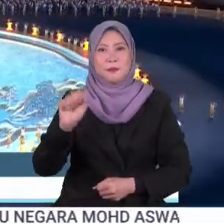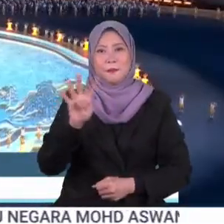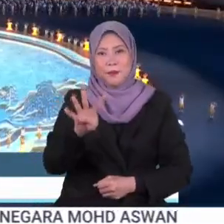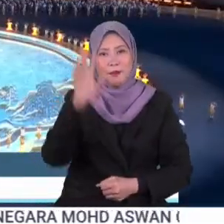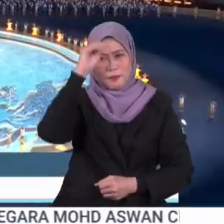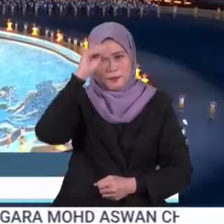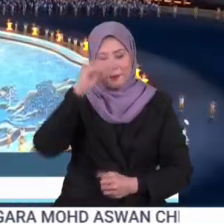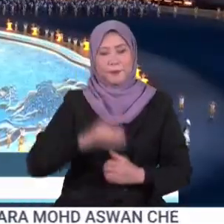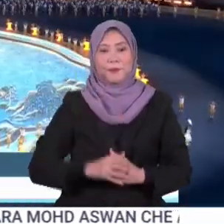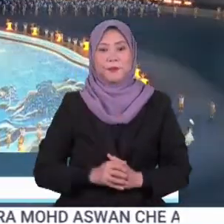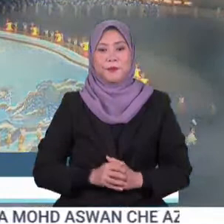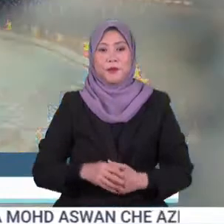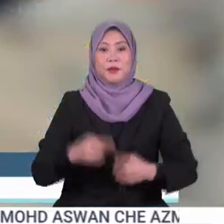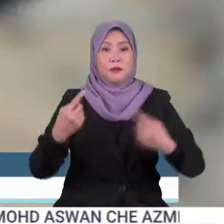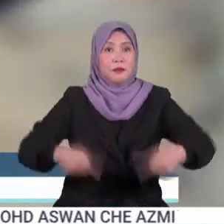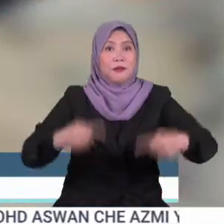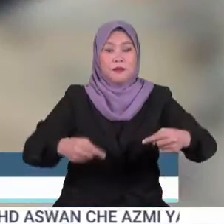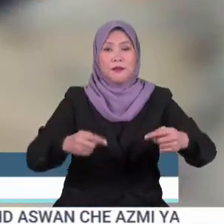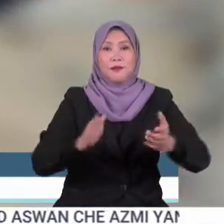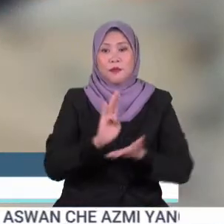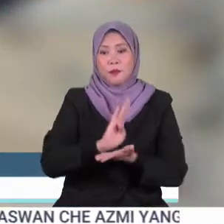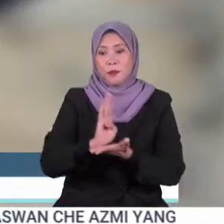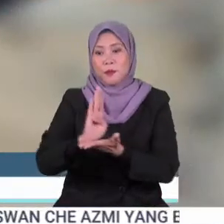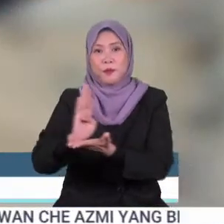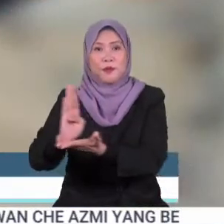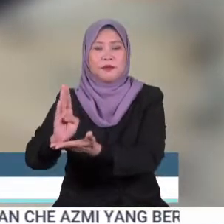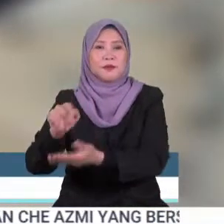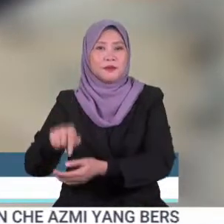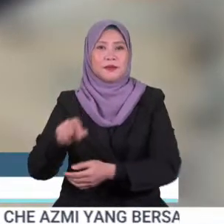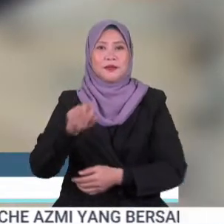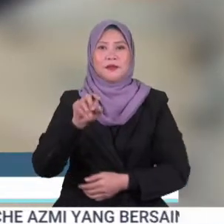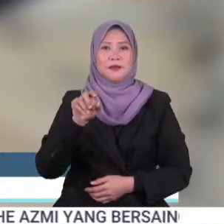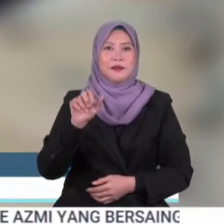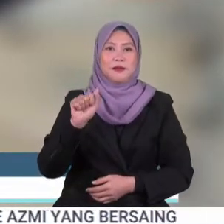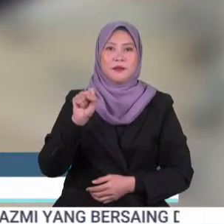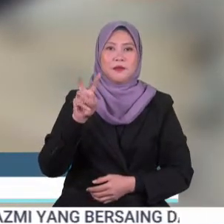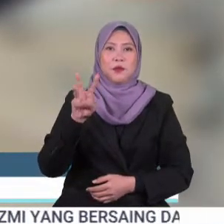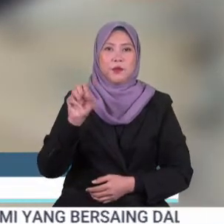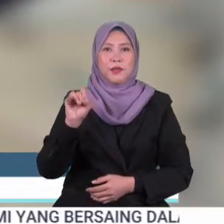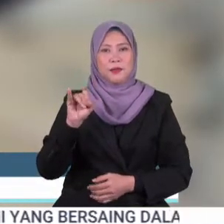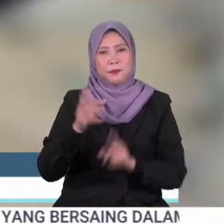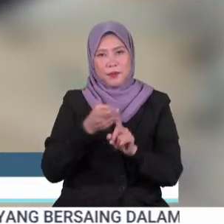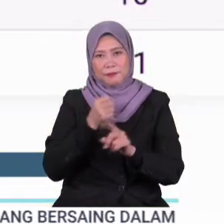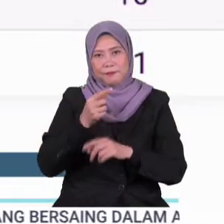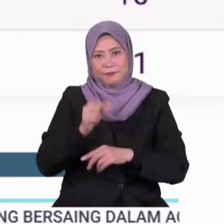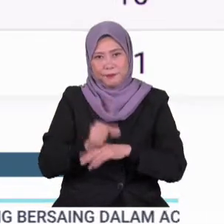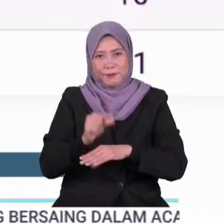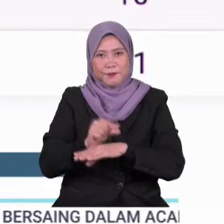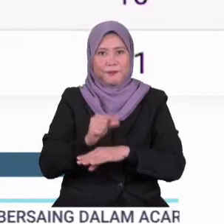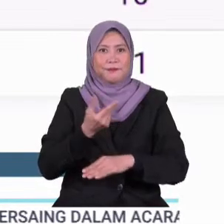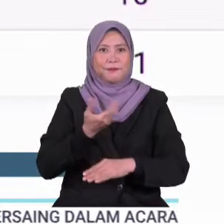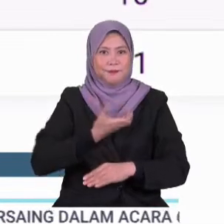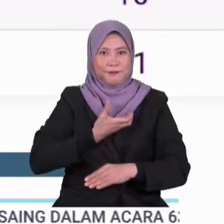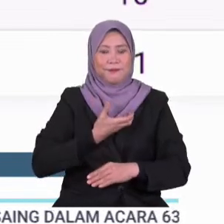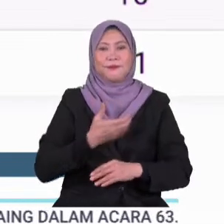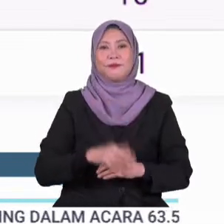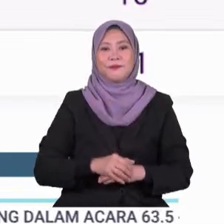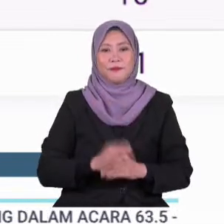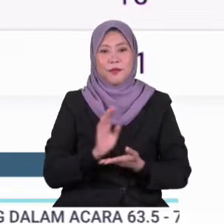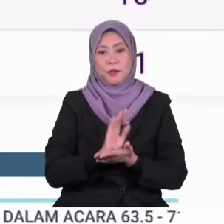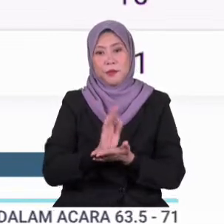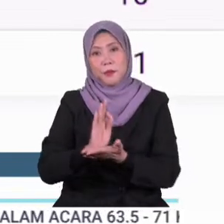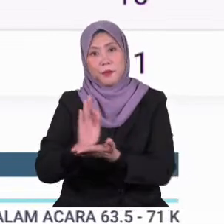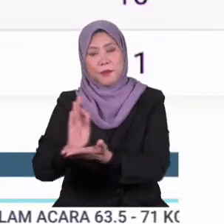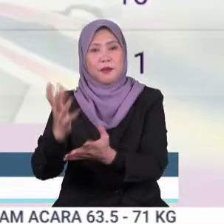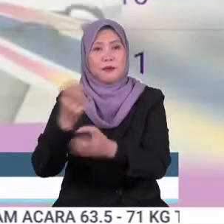lelaki. Dalam saingan tersebut, atlet pelayaran Muhammad Asnawi Iqbal Adam meraih pingat gangsa. Kecemerlangan kem pelayaran